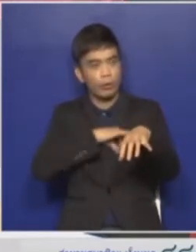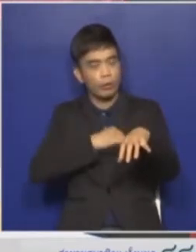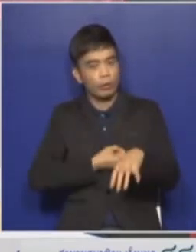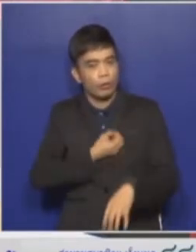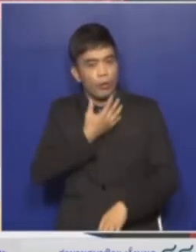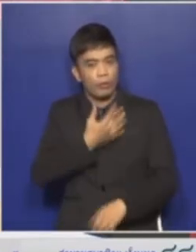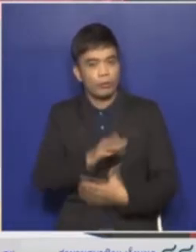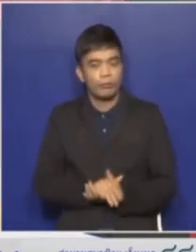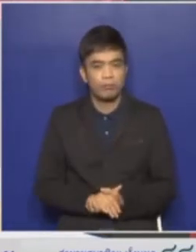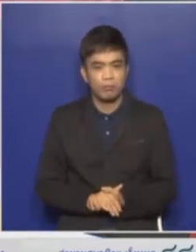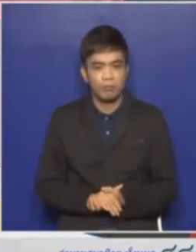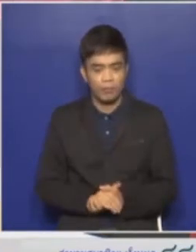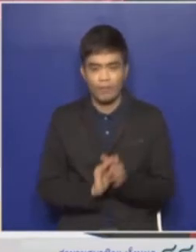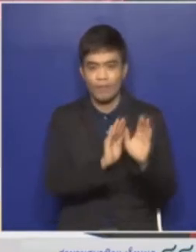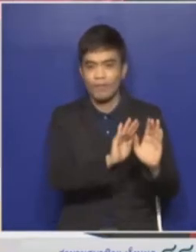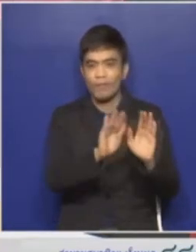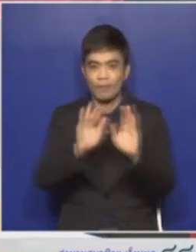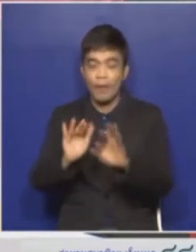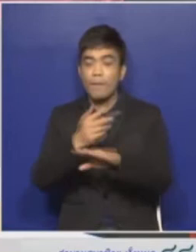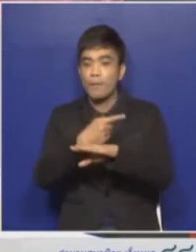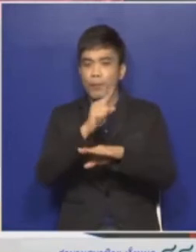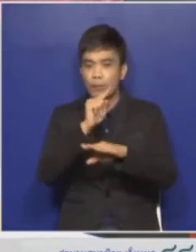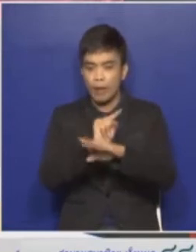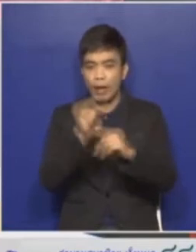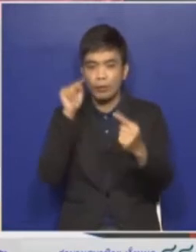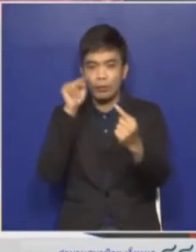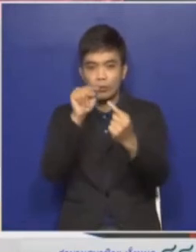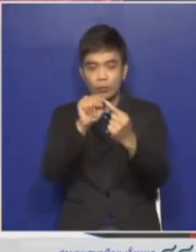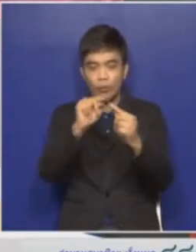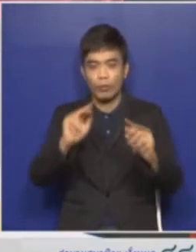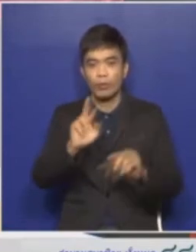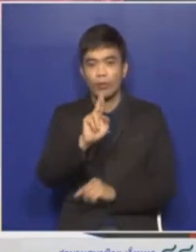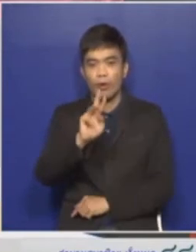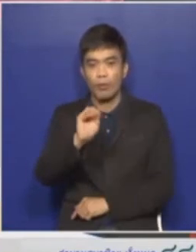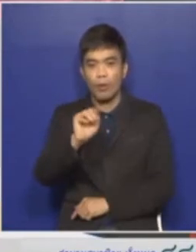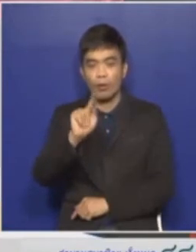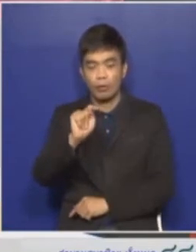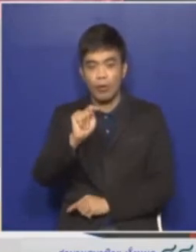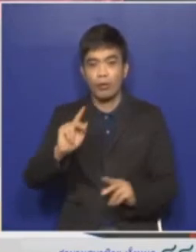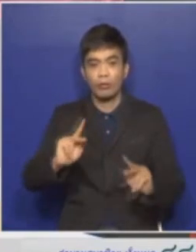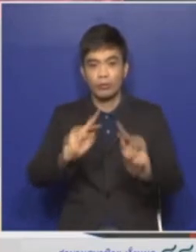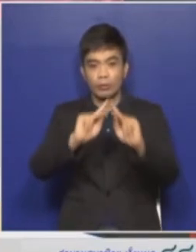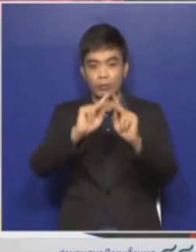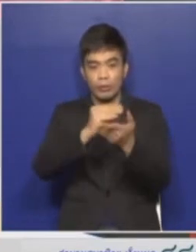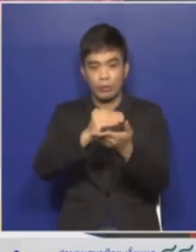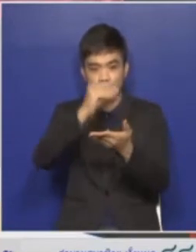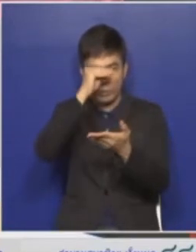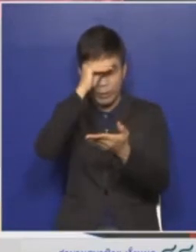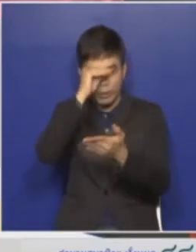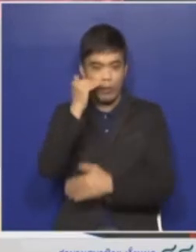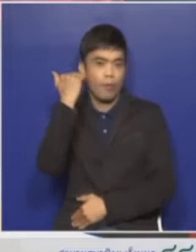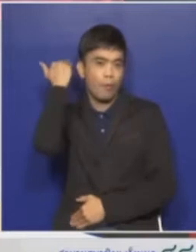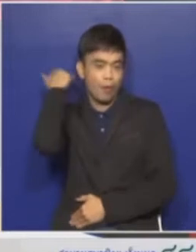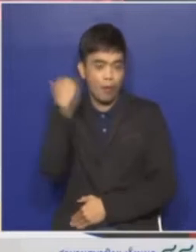ดีเลยต้องฝากท่านประธานไปถึงรัฐมนตรีว่าการกระทรวงศึกษาว่าครั้งก่อนท่านบอก